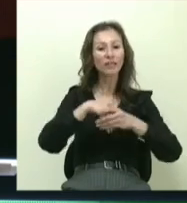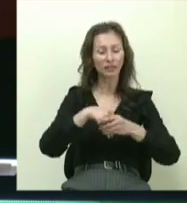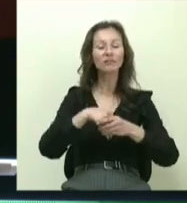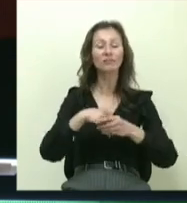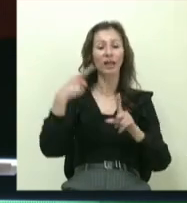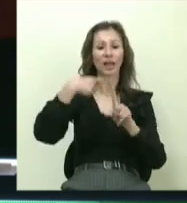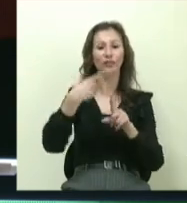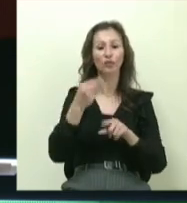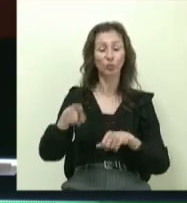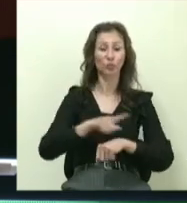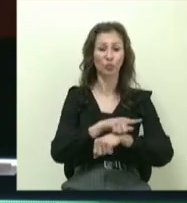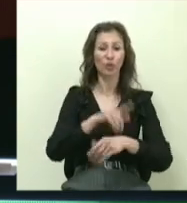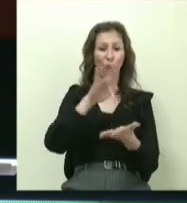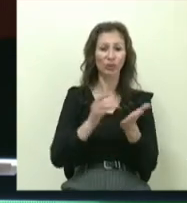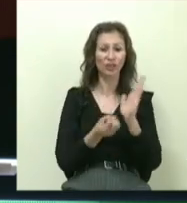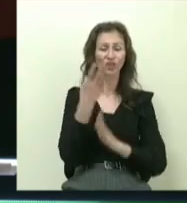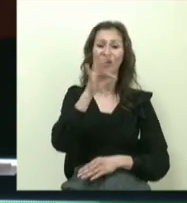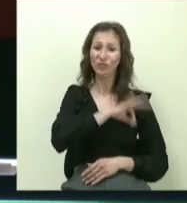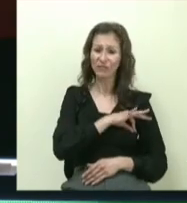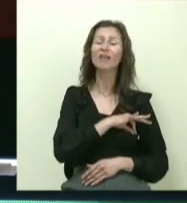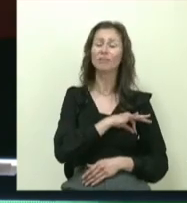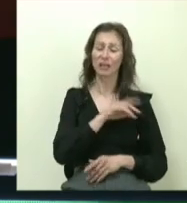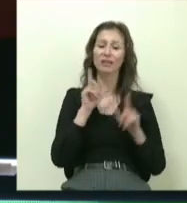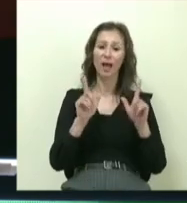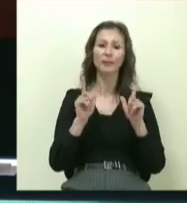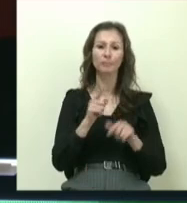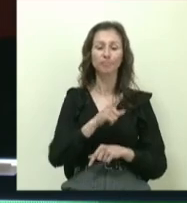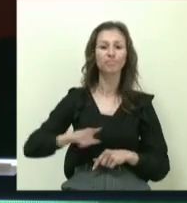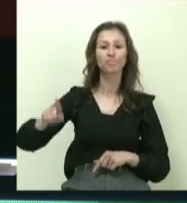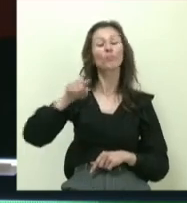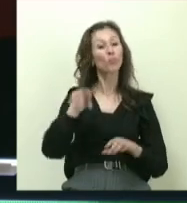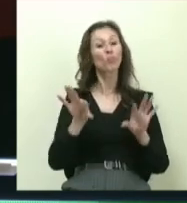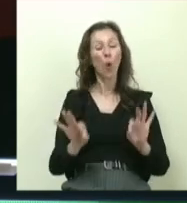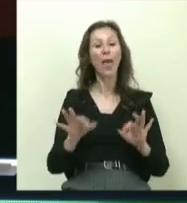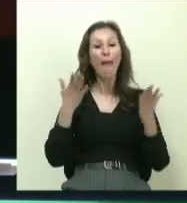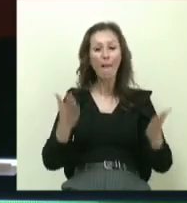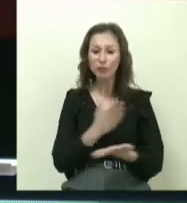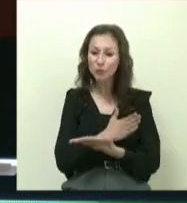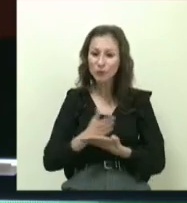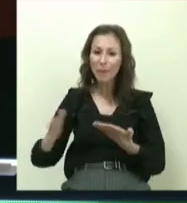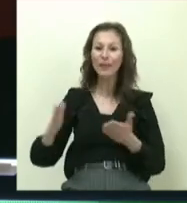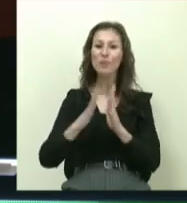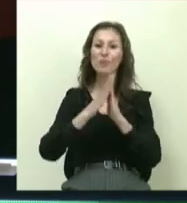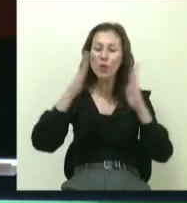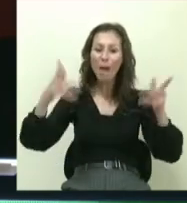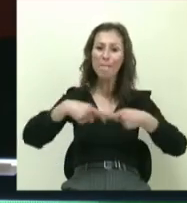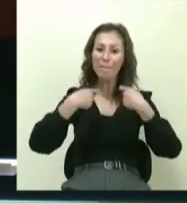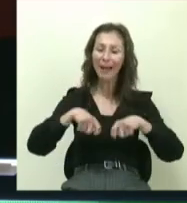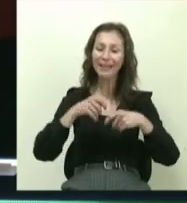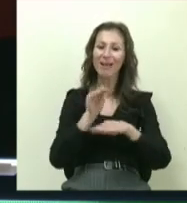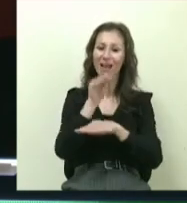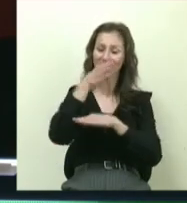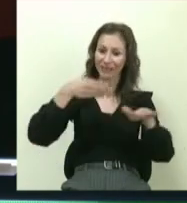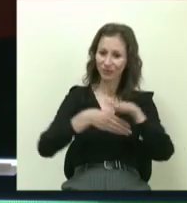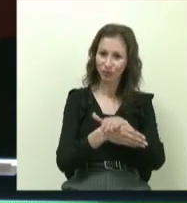bu süreçte ortaya çıkacak fırsatlardan faydalanmak lazım Böylelikle hem Sürdürülebilir büyüme pratikleri hayata